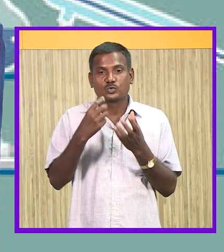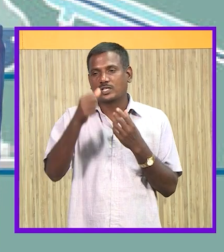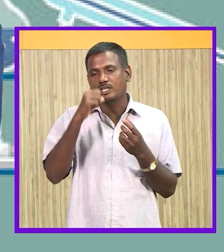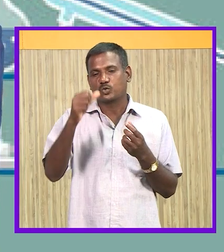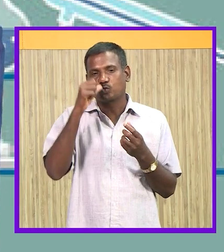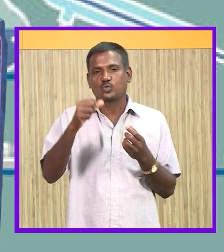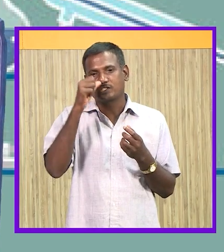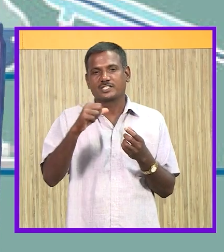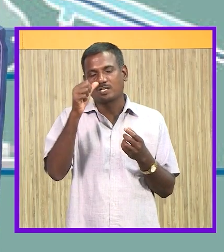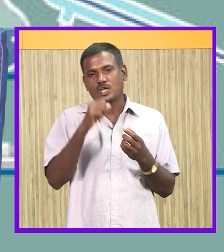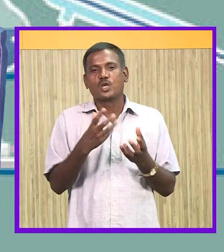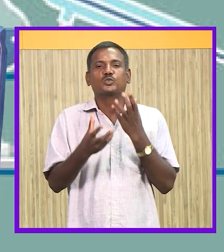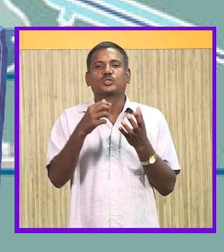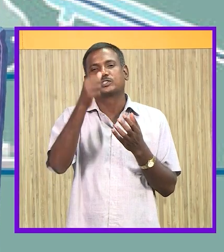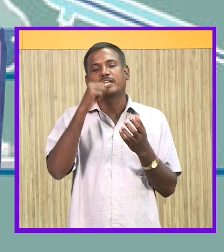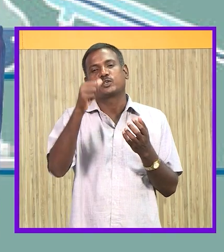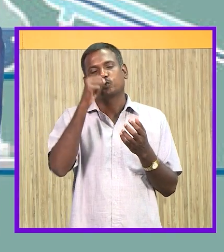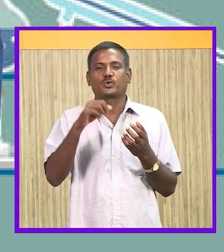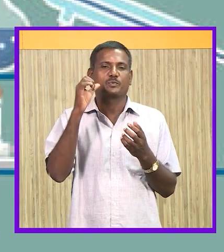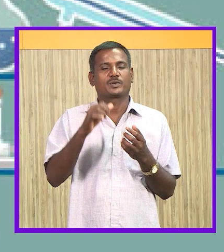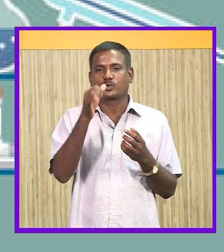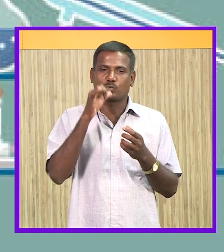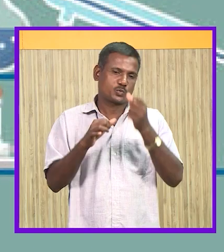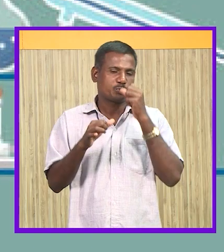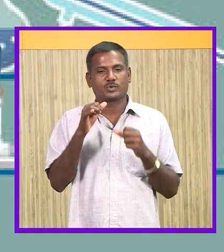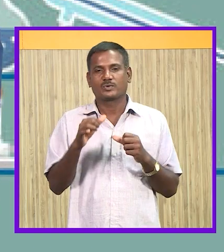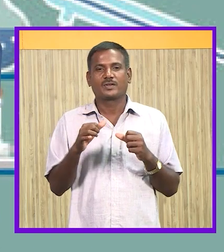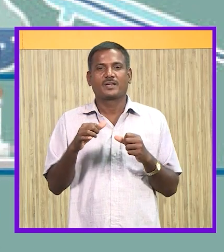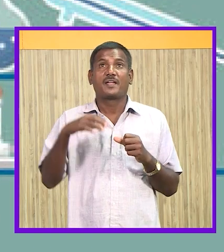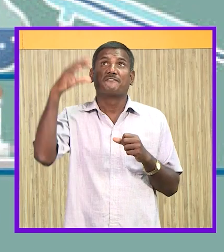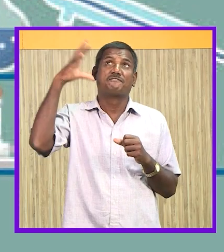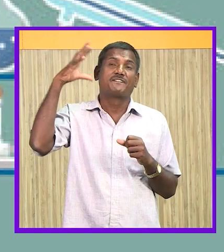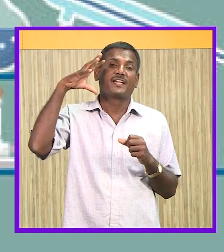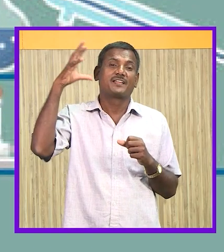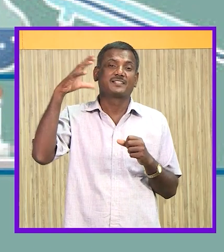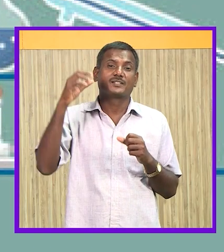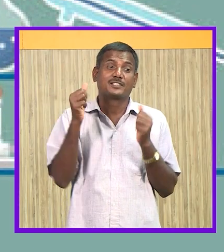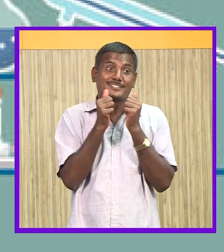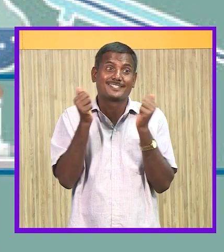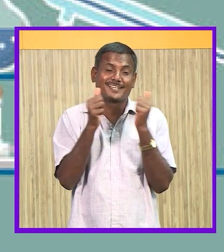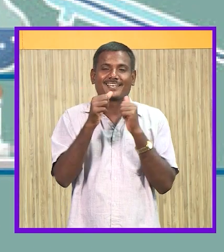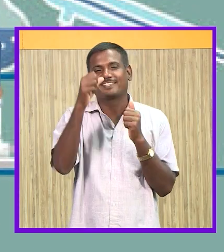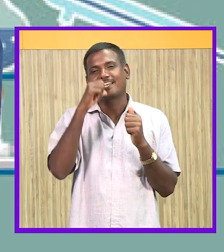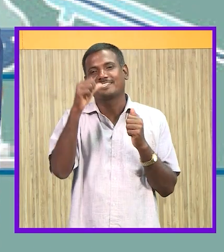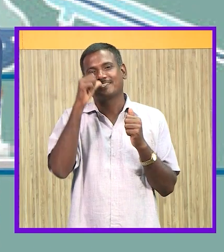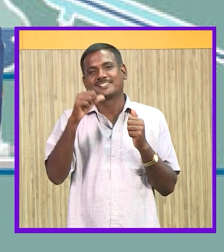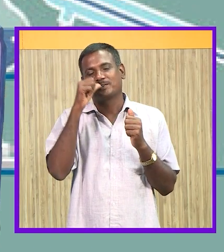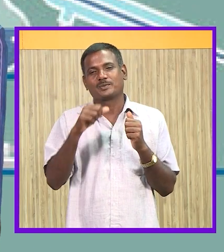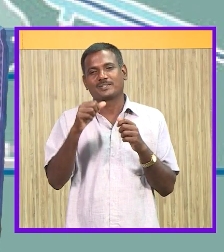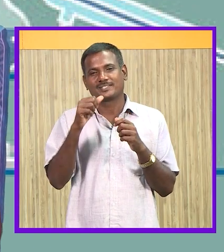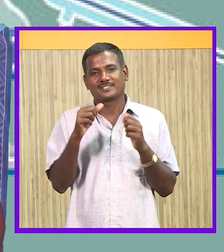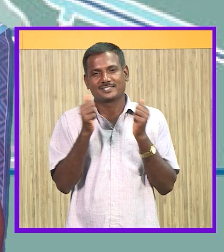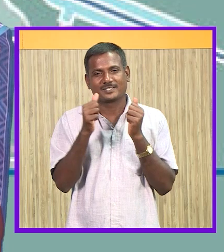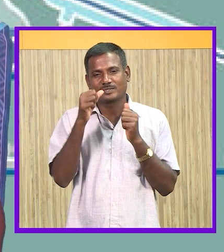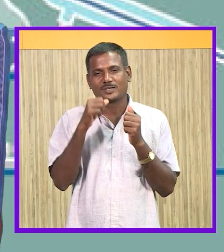இந்த மாதிரி அடிக்கடி சூடாக இருக்கக்கூடிய பானங்களை அருந்துவோம். அதே நேரத்துல கோடை காலத்துல என்ன பண்ணுவீங்க, இளநி வாங்கி